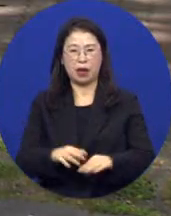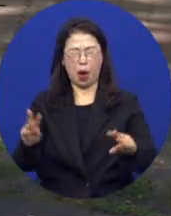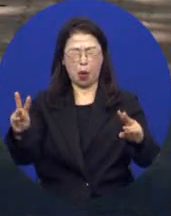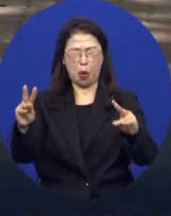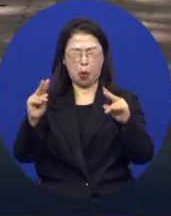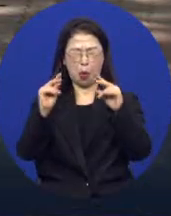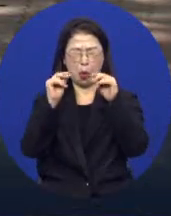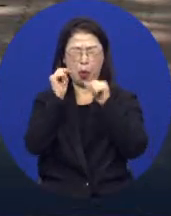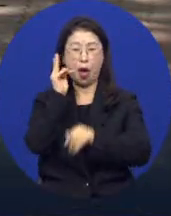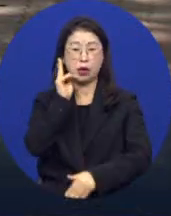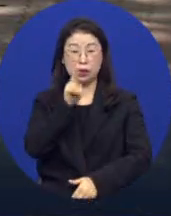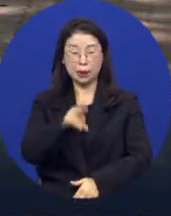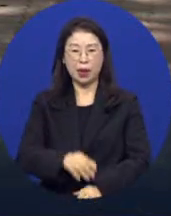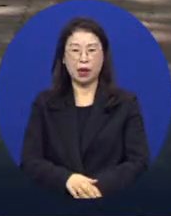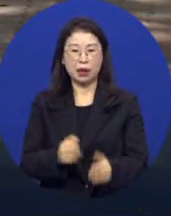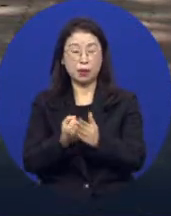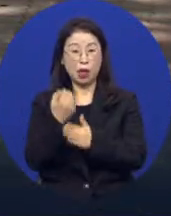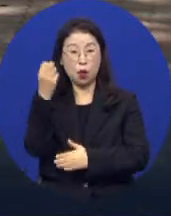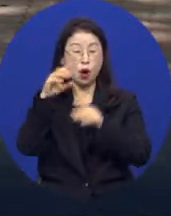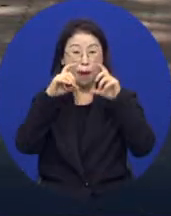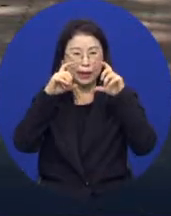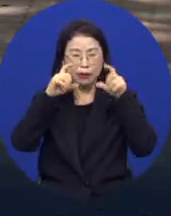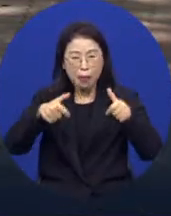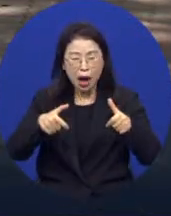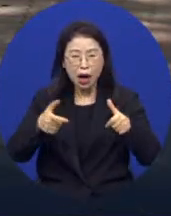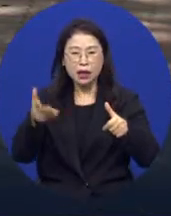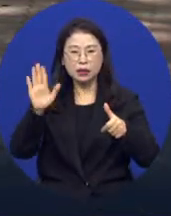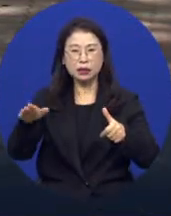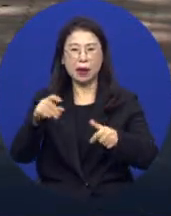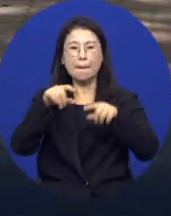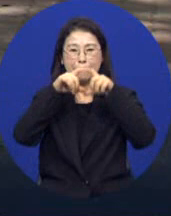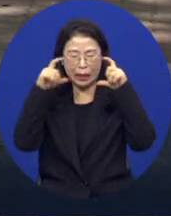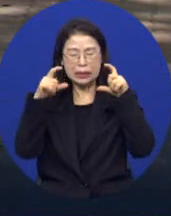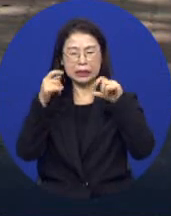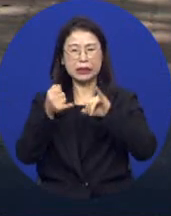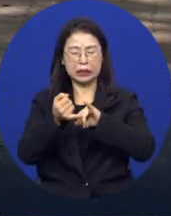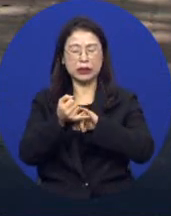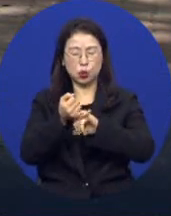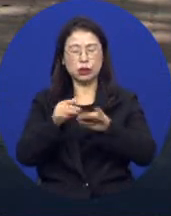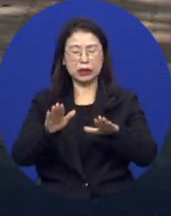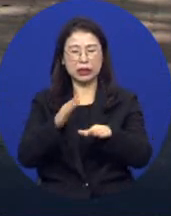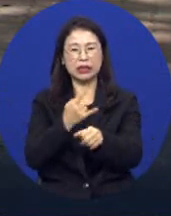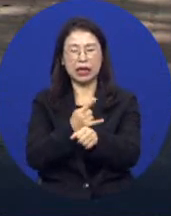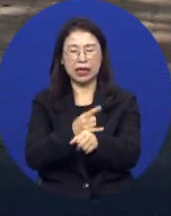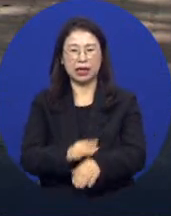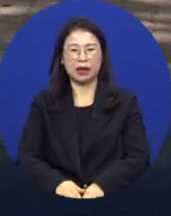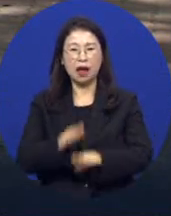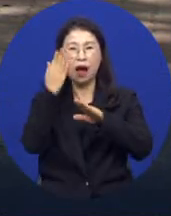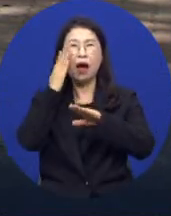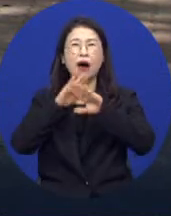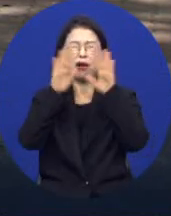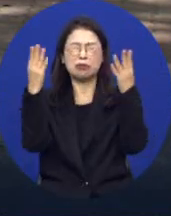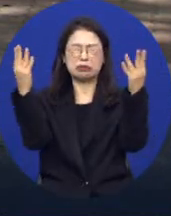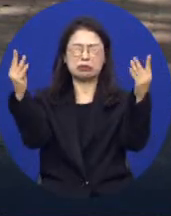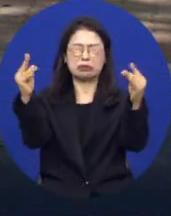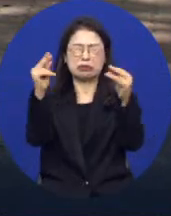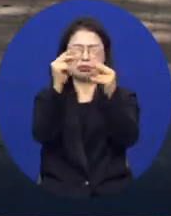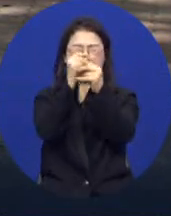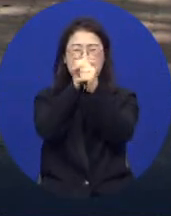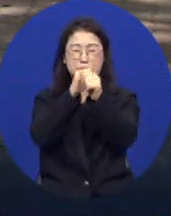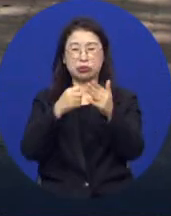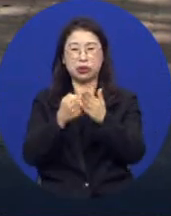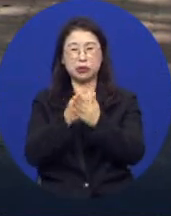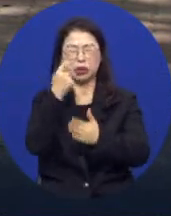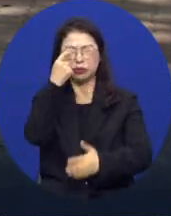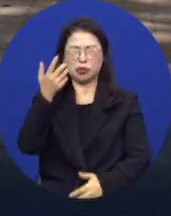미세먼지 너무 많아가지고 원래 마스크도 안 꼈는데 마스크도 오늘 사서 끼게 됐고 하늘도 너무 뿌얘가지고 이제